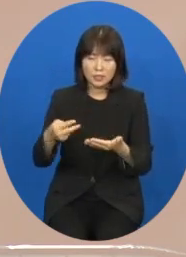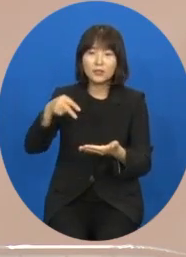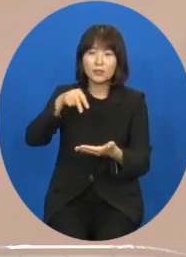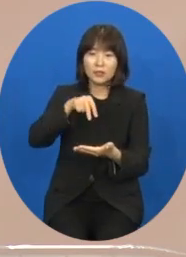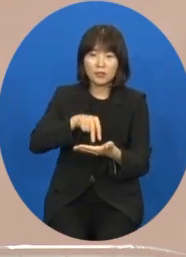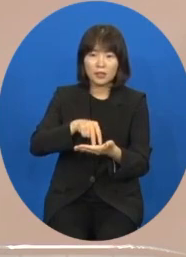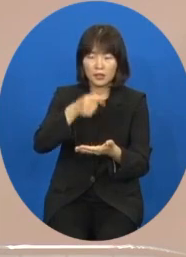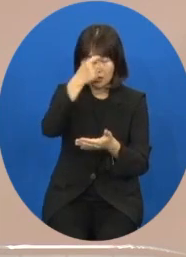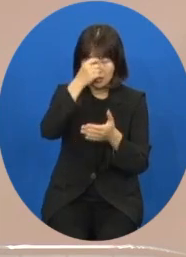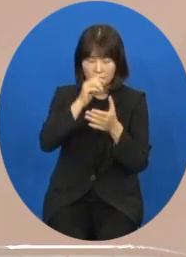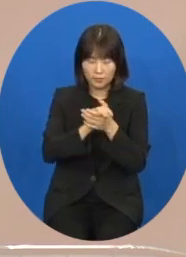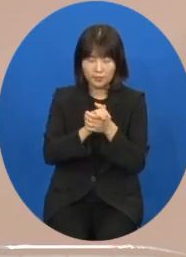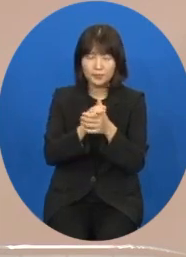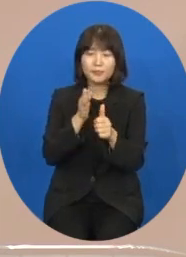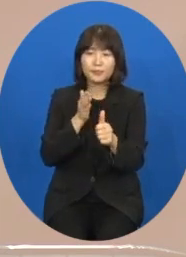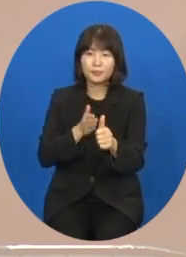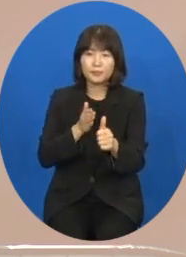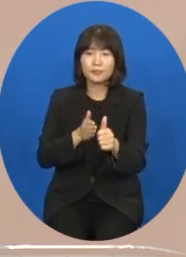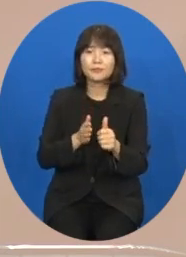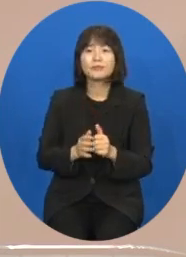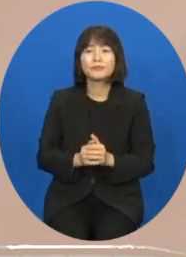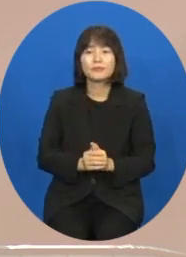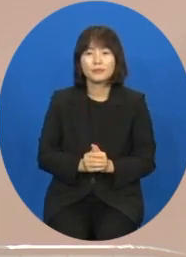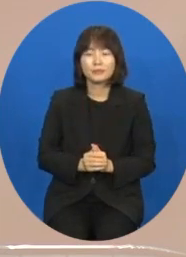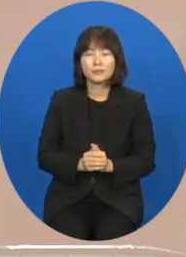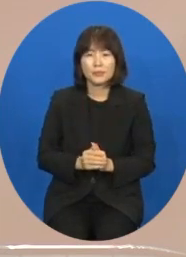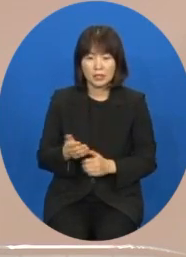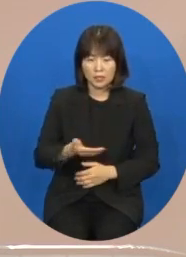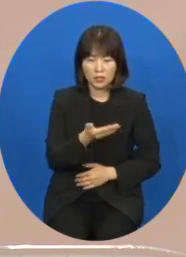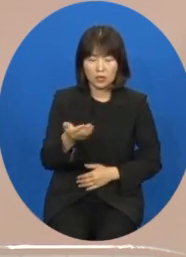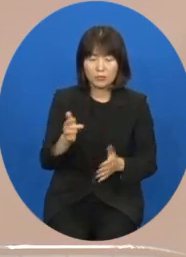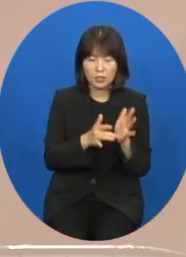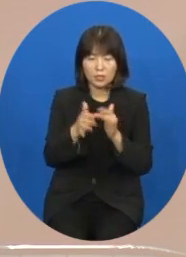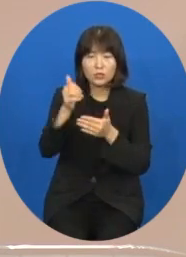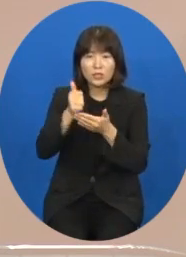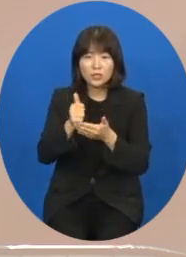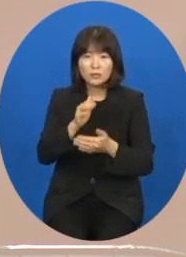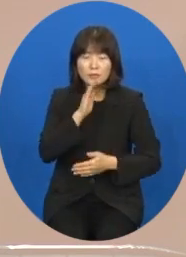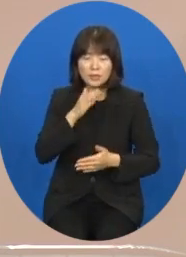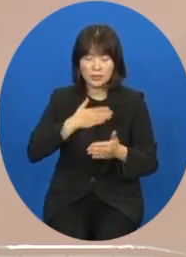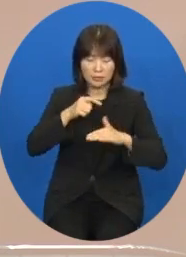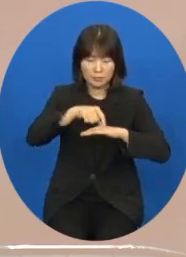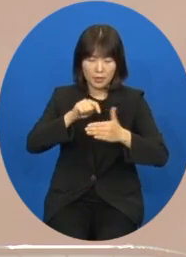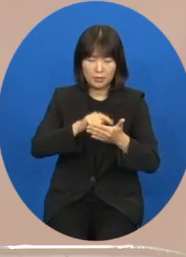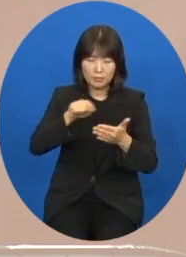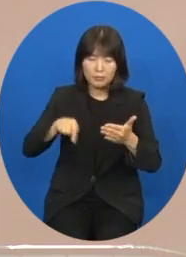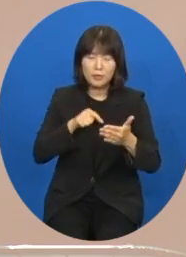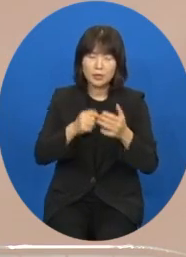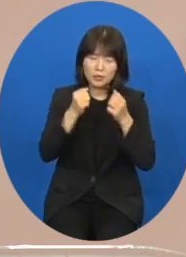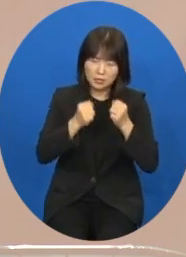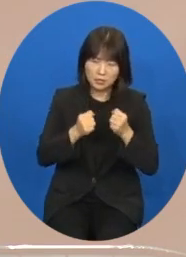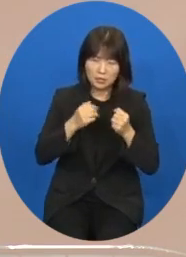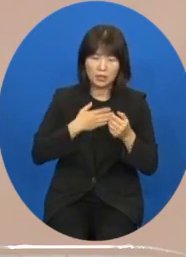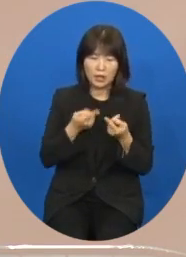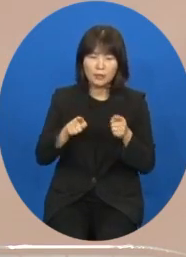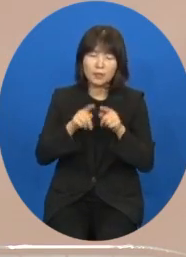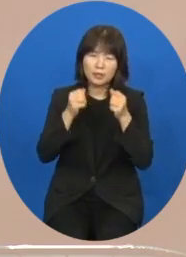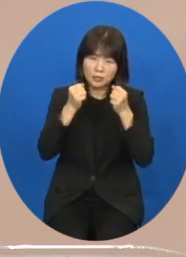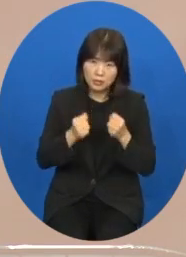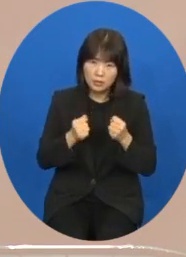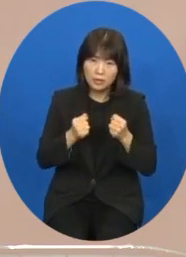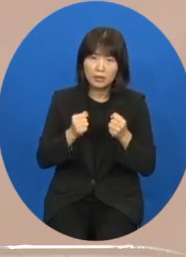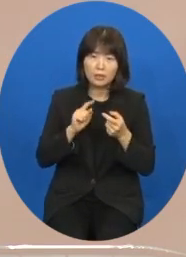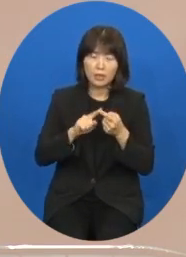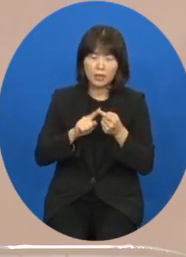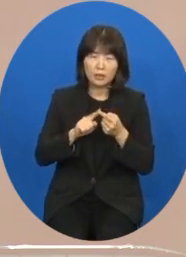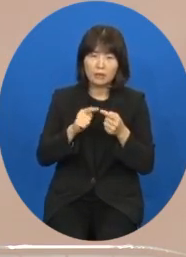일어나서 한번 기도해 봅시다. 여러분, 예수님이 진짜 내 마음에 계시다. 나와 함께 계시다. 이 사실이